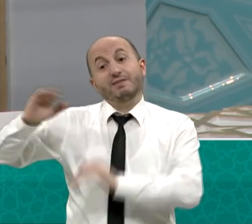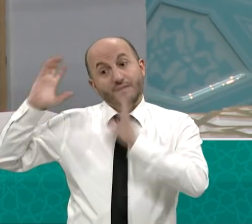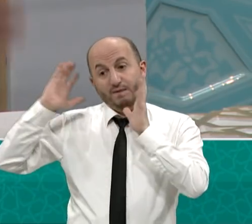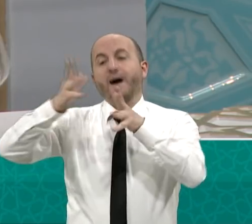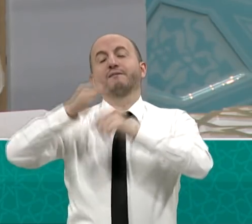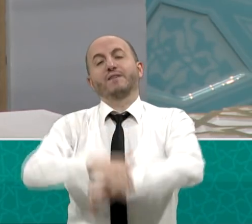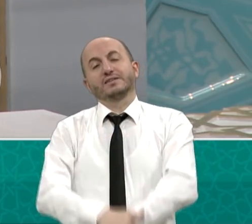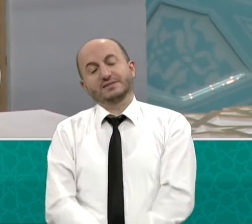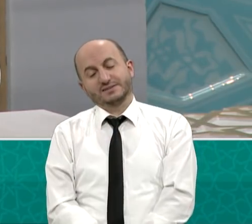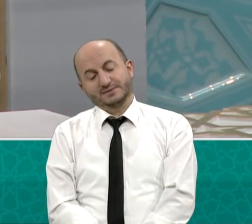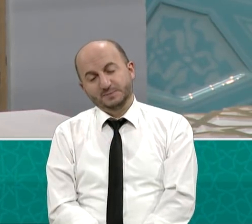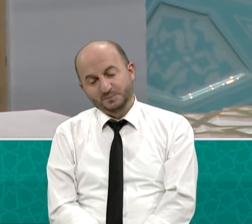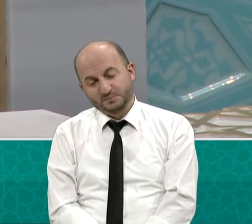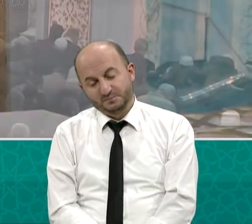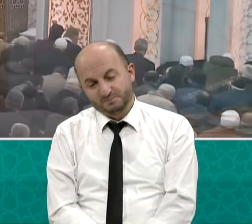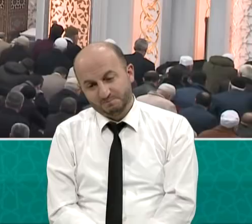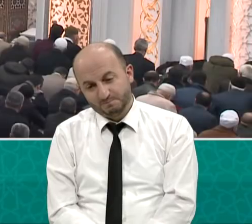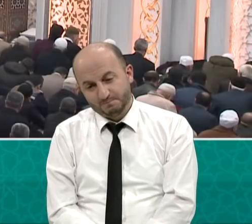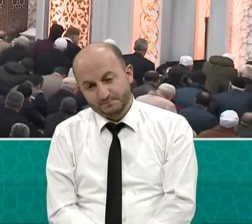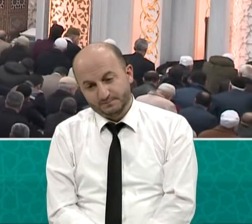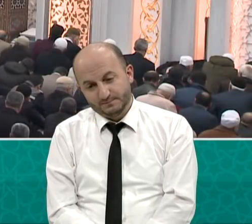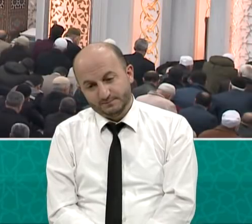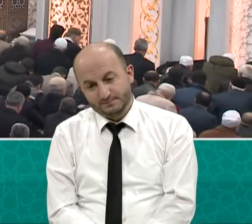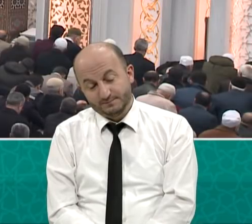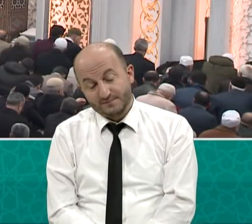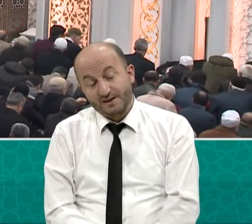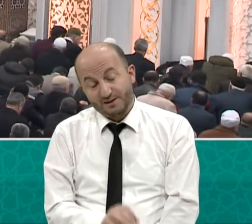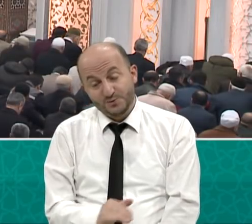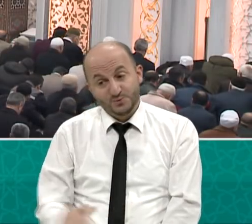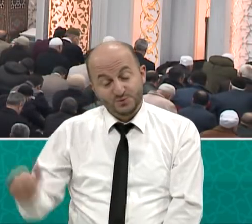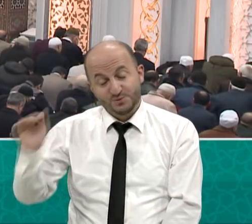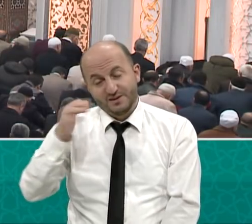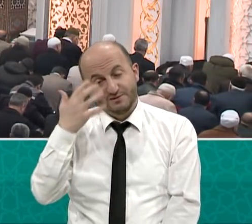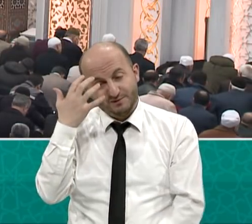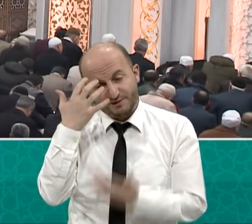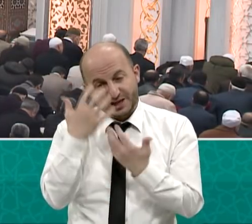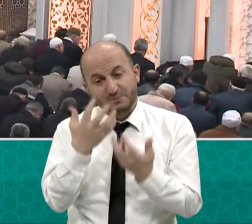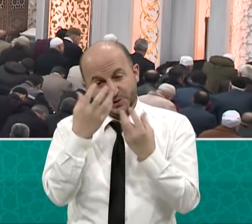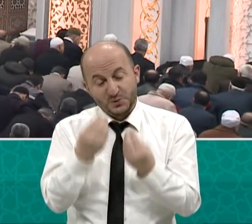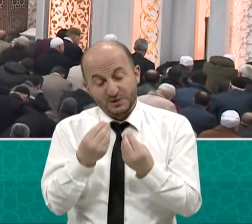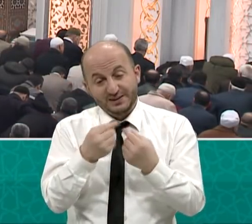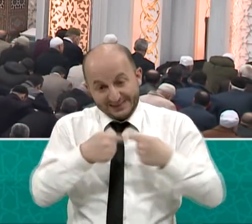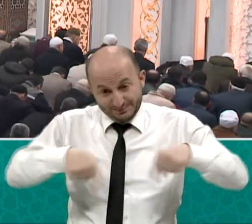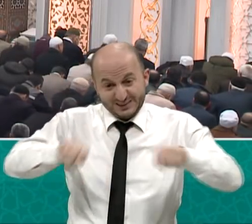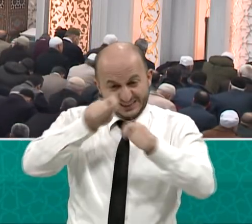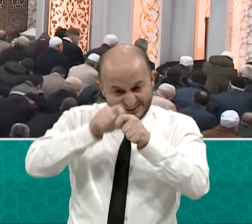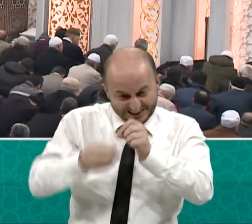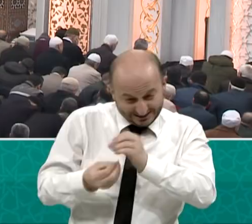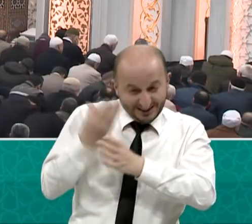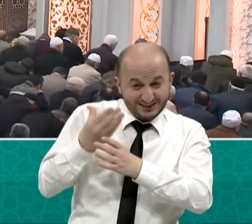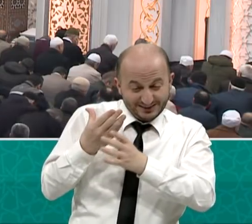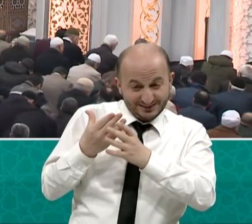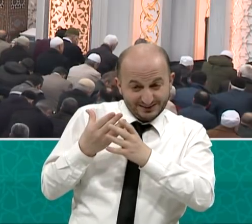rahmetinden daha çoktur. Öyle yüce bir rahmeti olan bir bizi yaratan